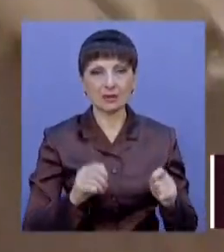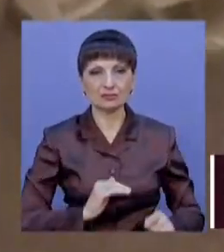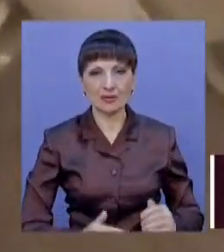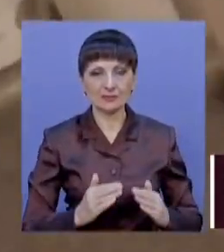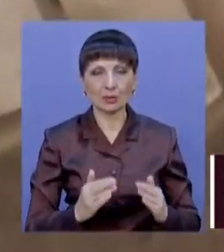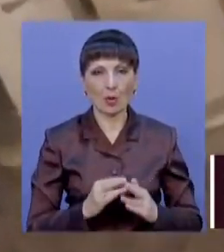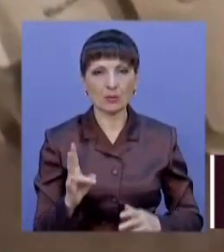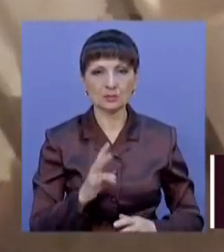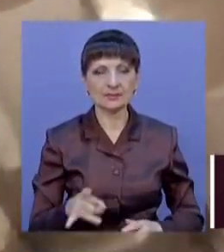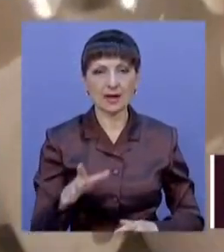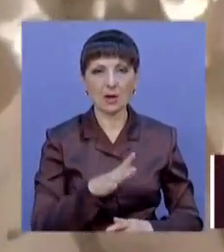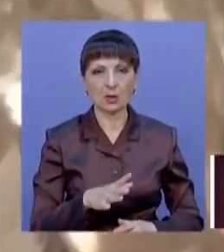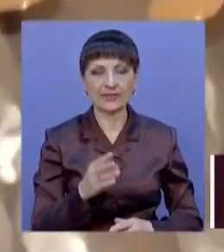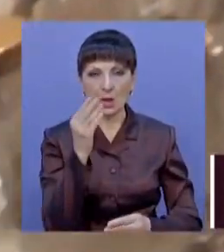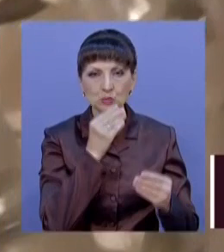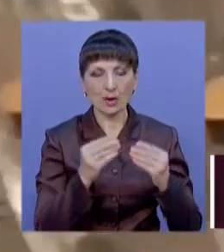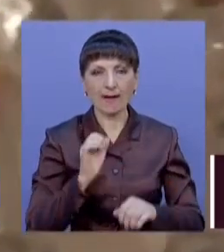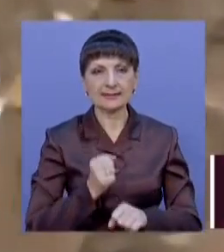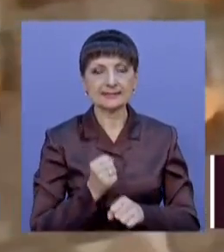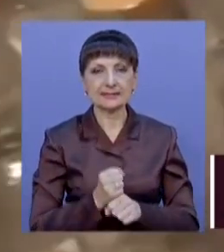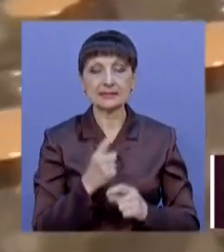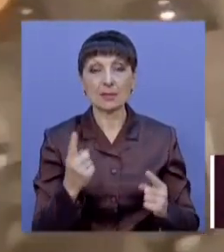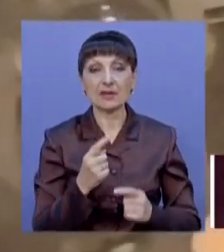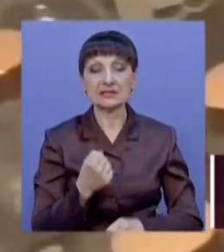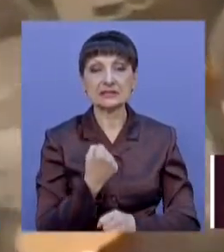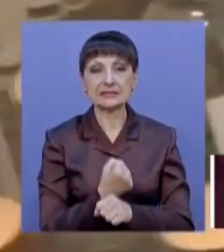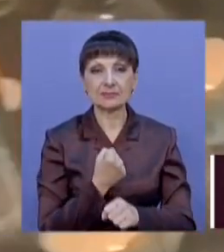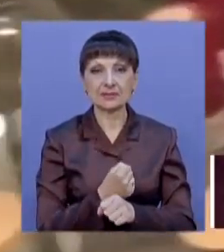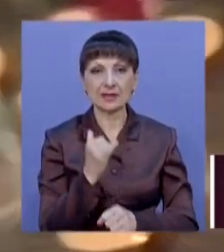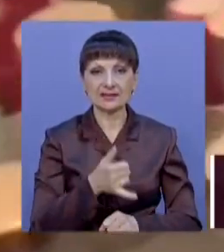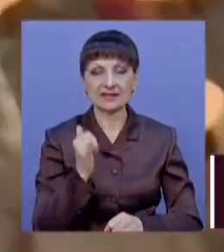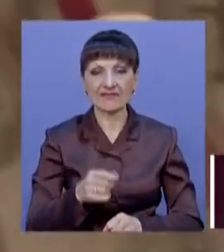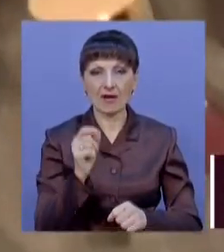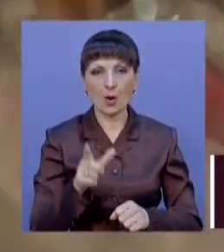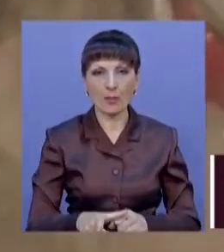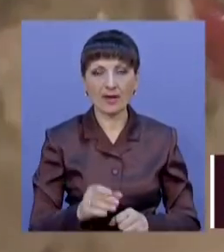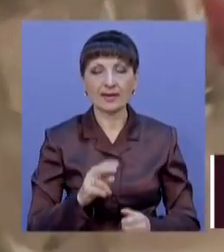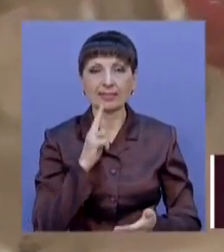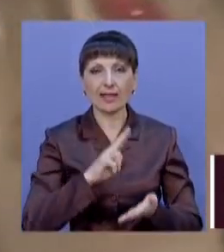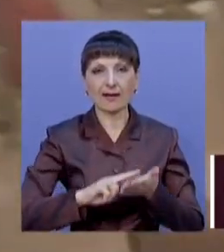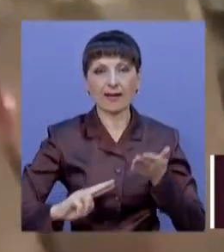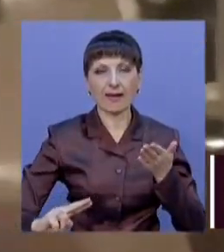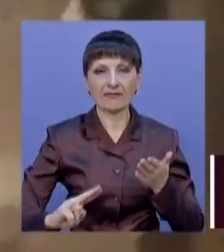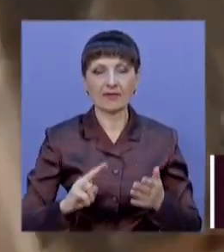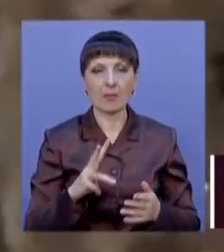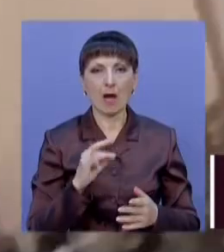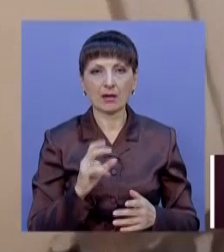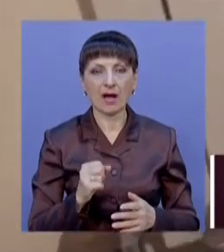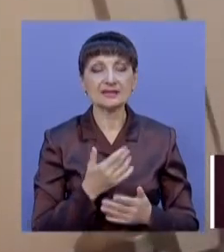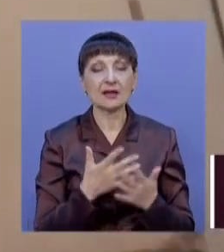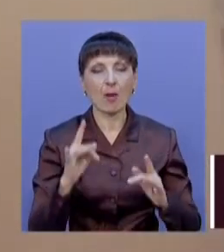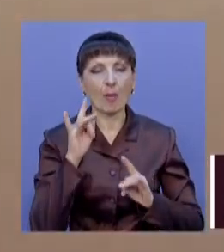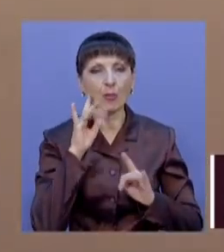наурызбай ского района суррогат изготавливали из обычного спирта разливали его по емкостям и наклеивали на них акцизные марки самых